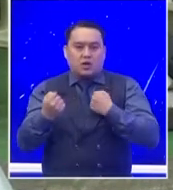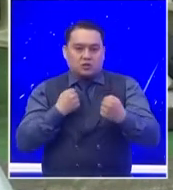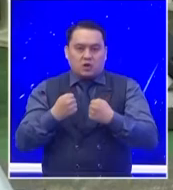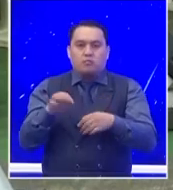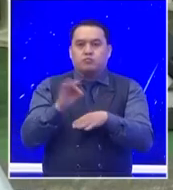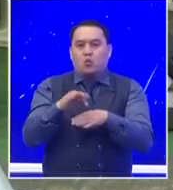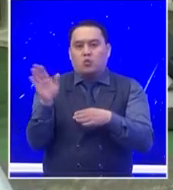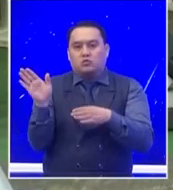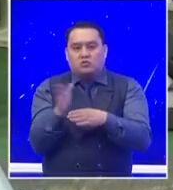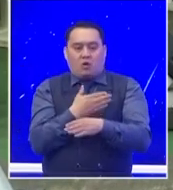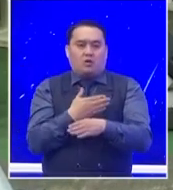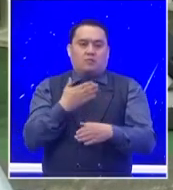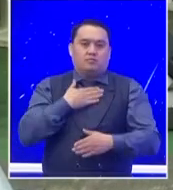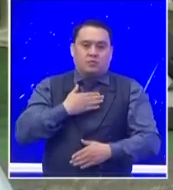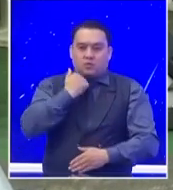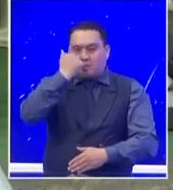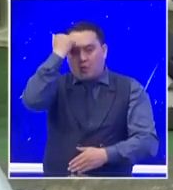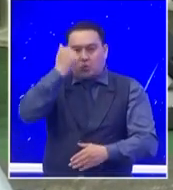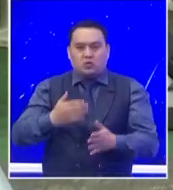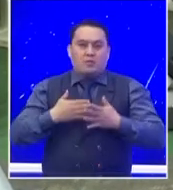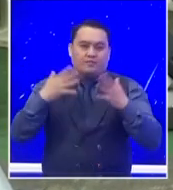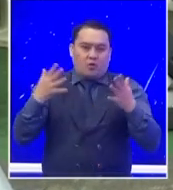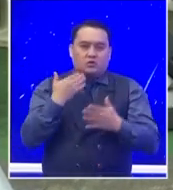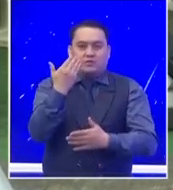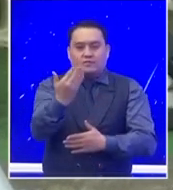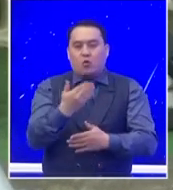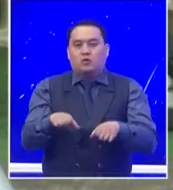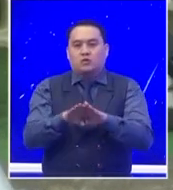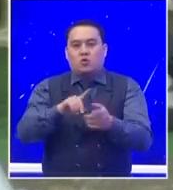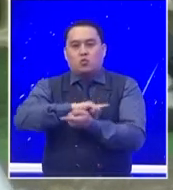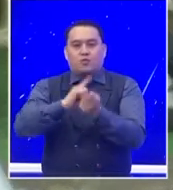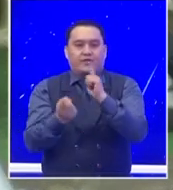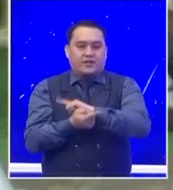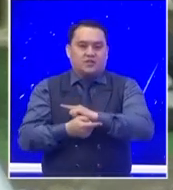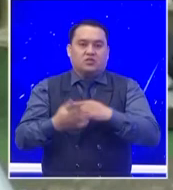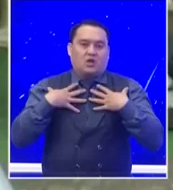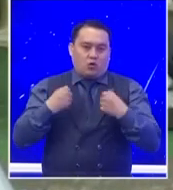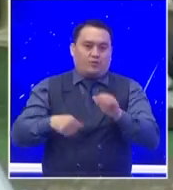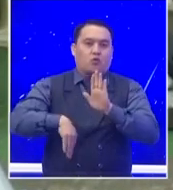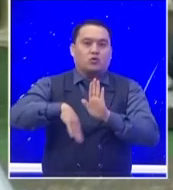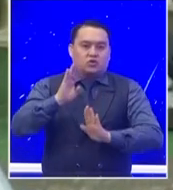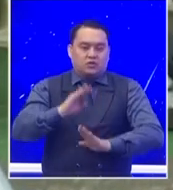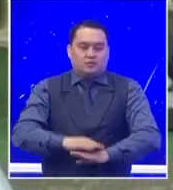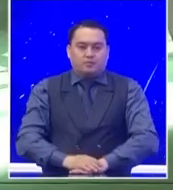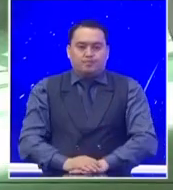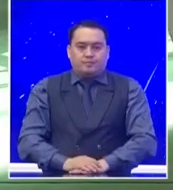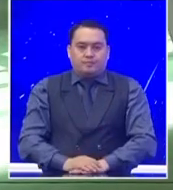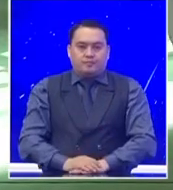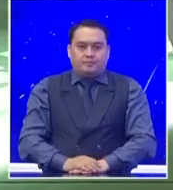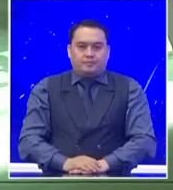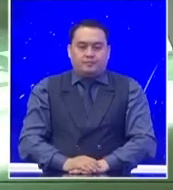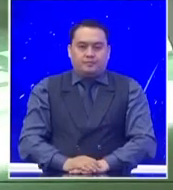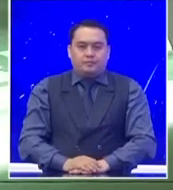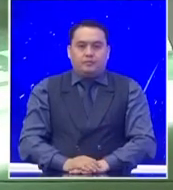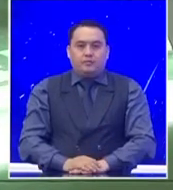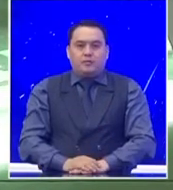снять боль. Я очень благодарна ей за это. Да и мои физические данные заметно подросли. Здоровье улучшилось.